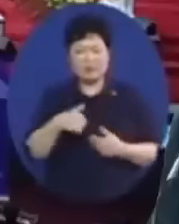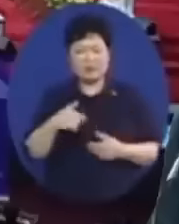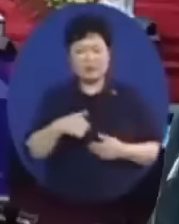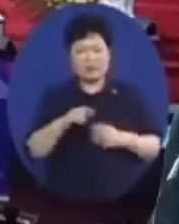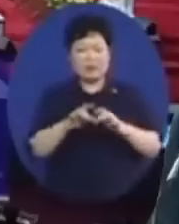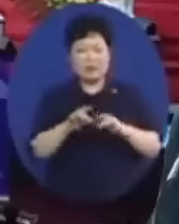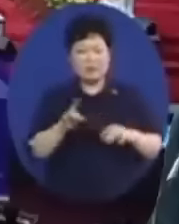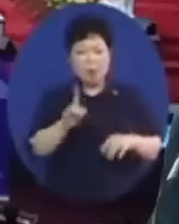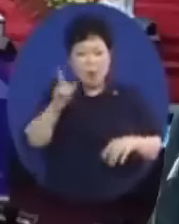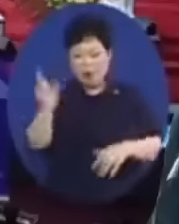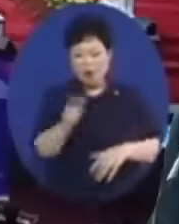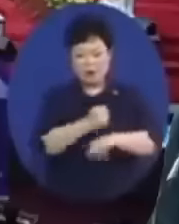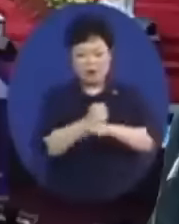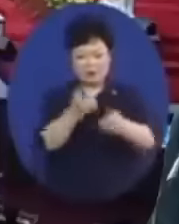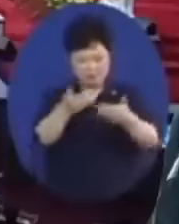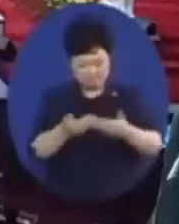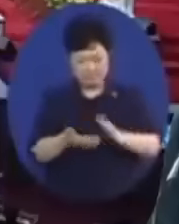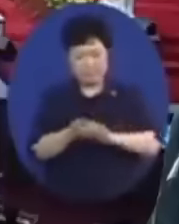강하게 하셨나이다.